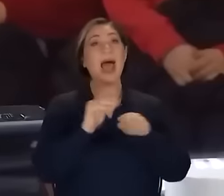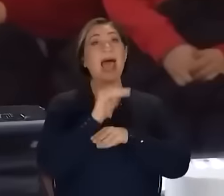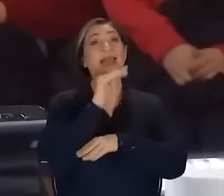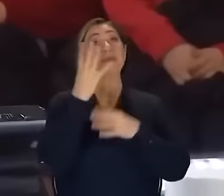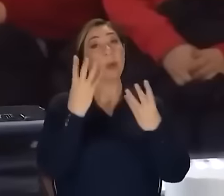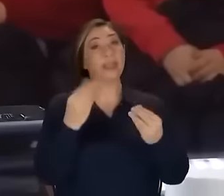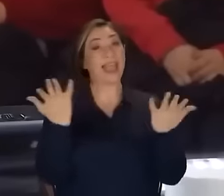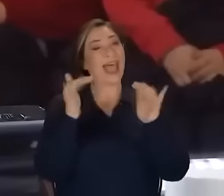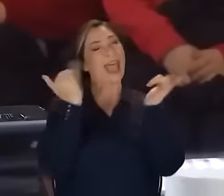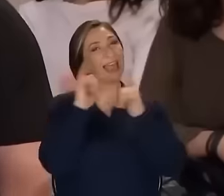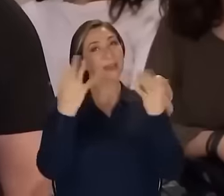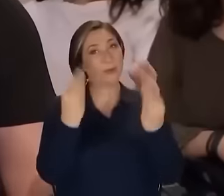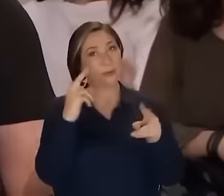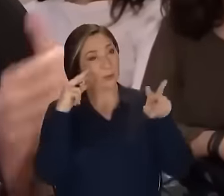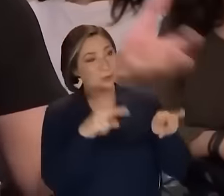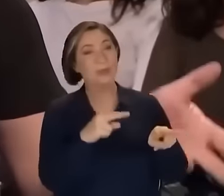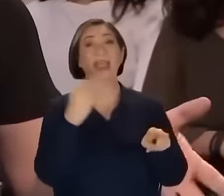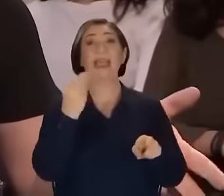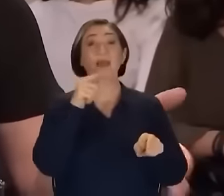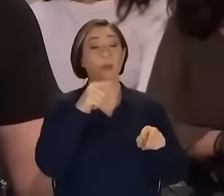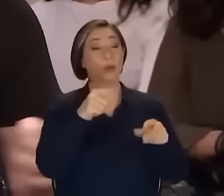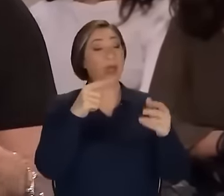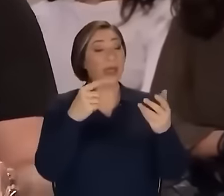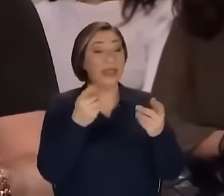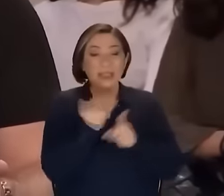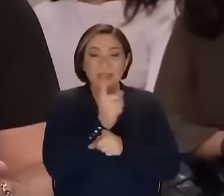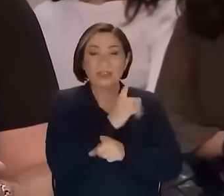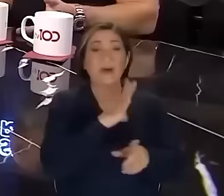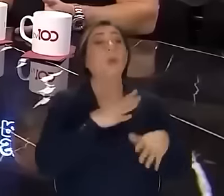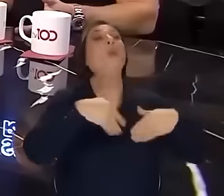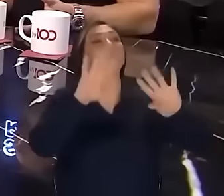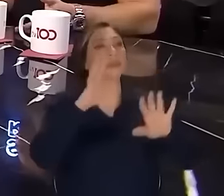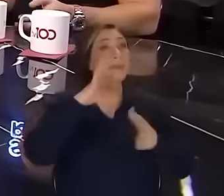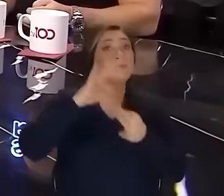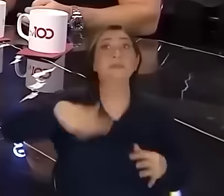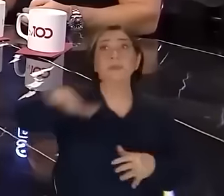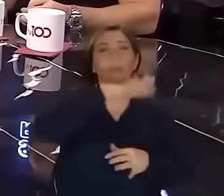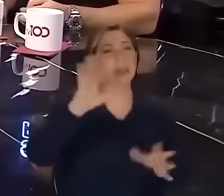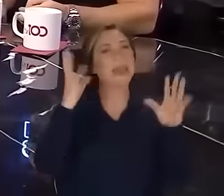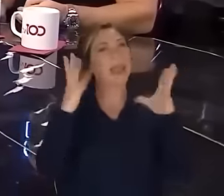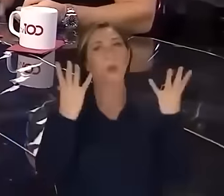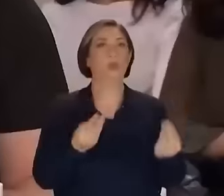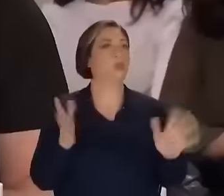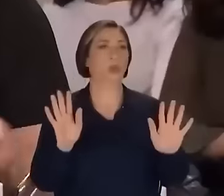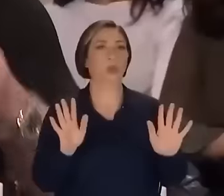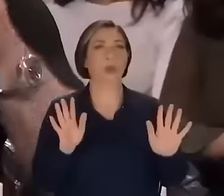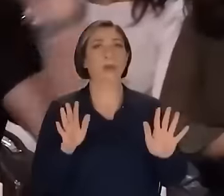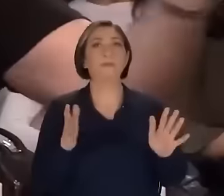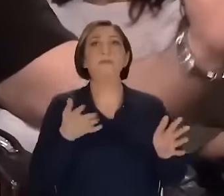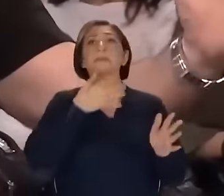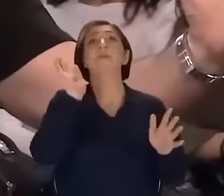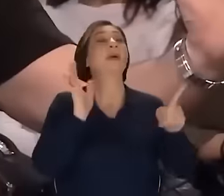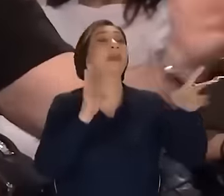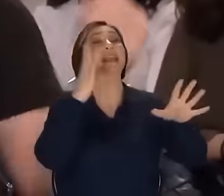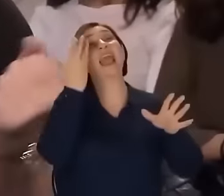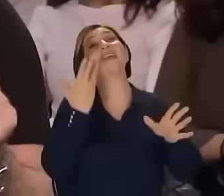hayatımız olduğundan daha neşeli görünsün. İyi ki bu enstrümanlar var. Yoksa millet delirirdi. Yani bilmem kim ne